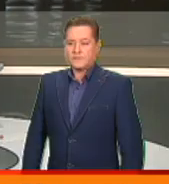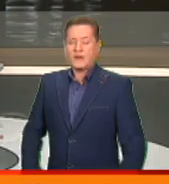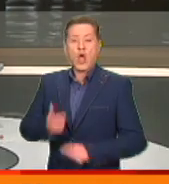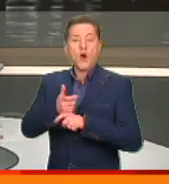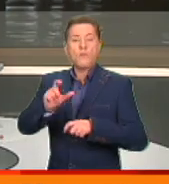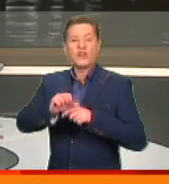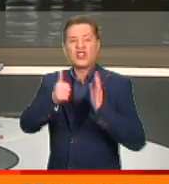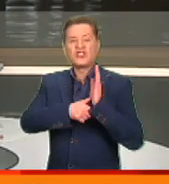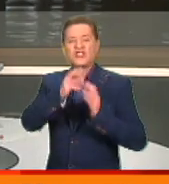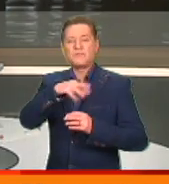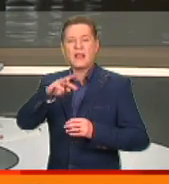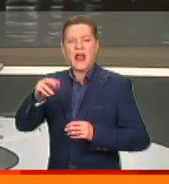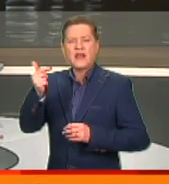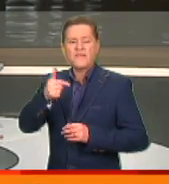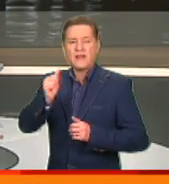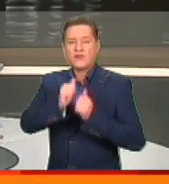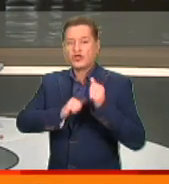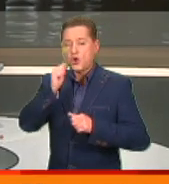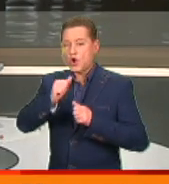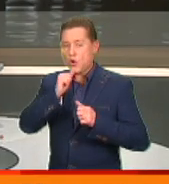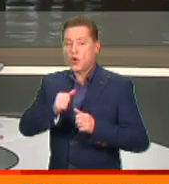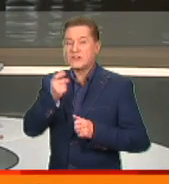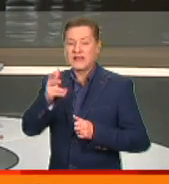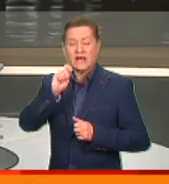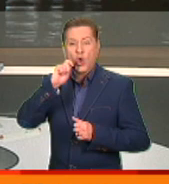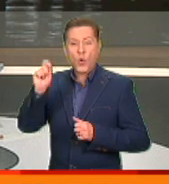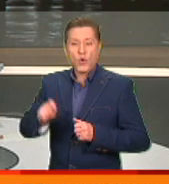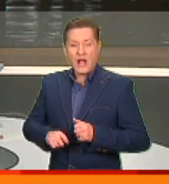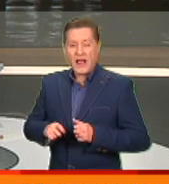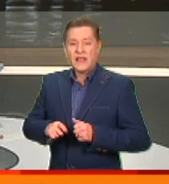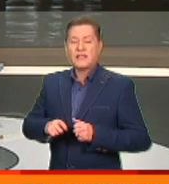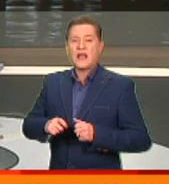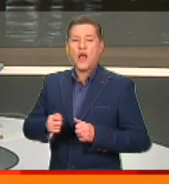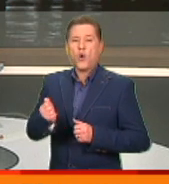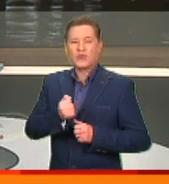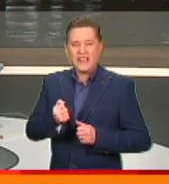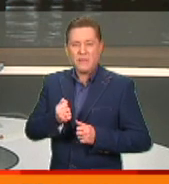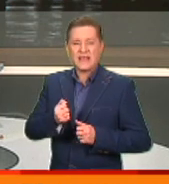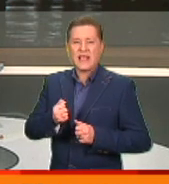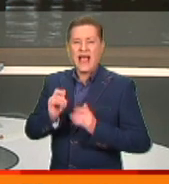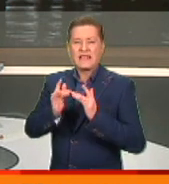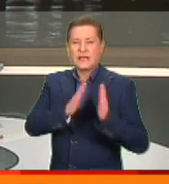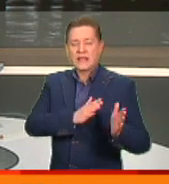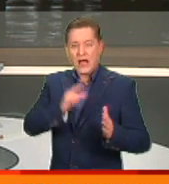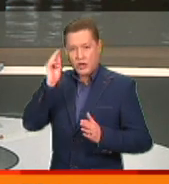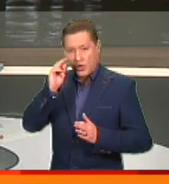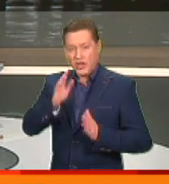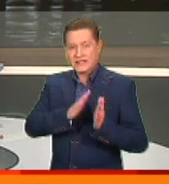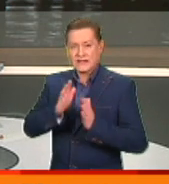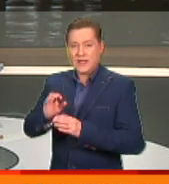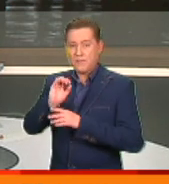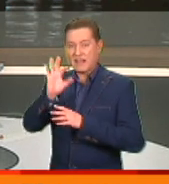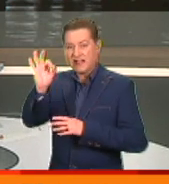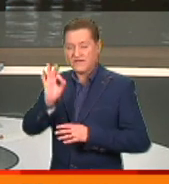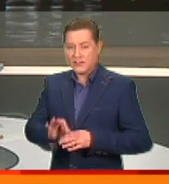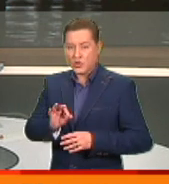Понад 6 мільярдів гривень щороку. Саме стільки Україні стає утримання інтернатної системи. Та лише 15% від цієї